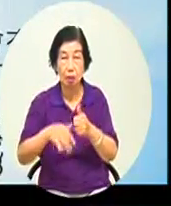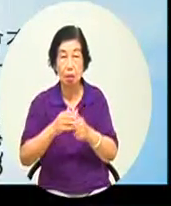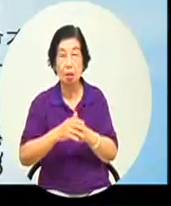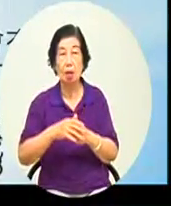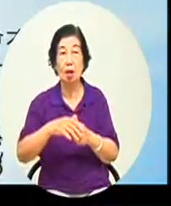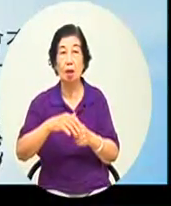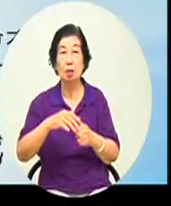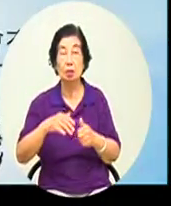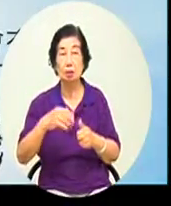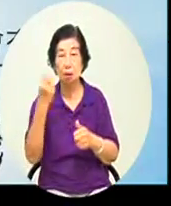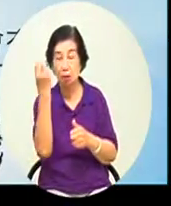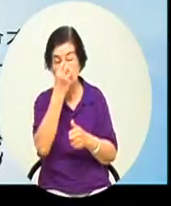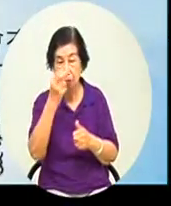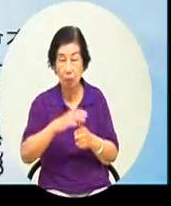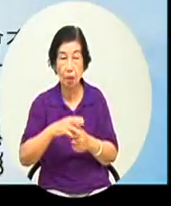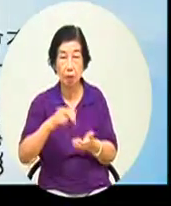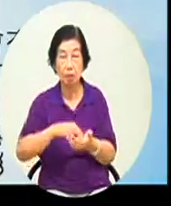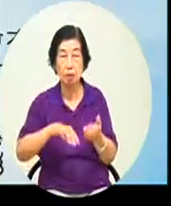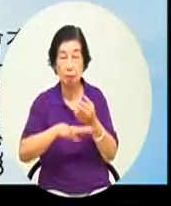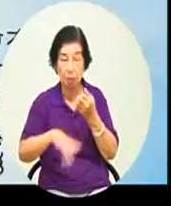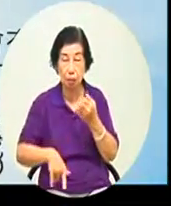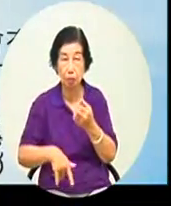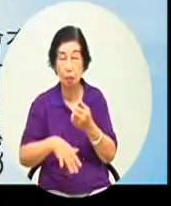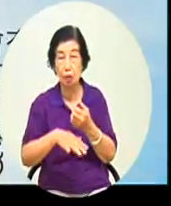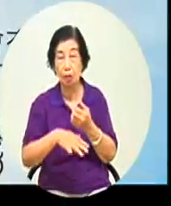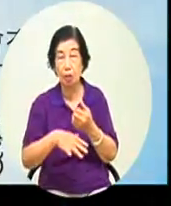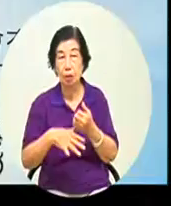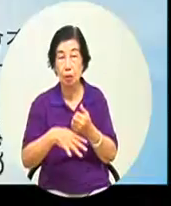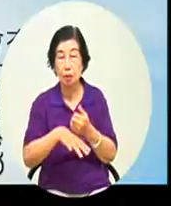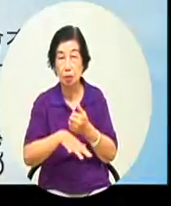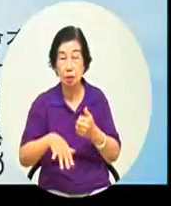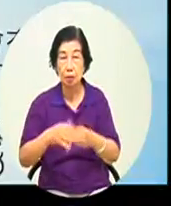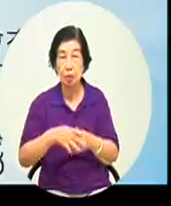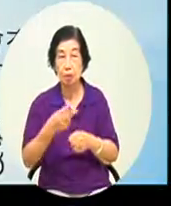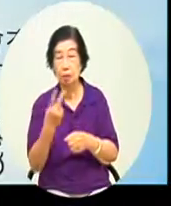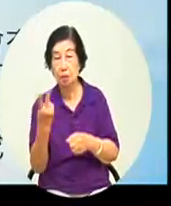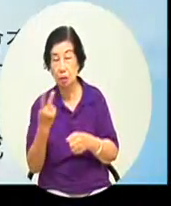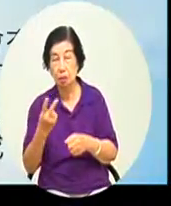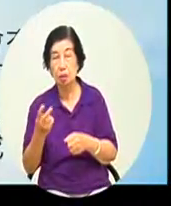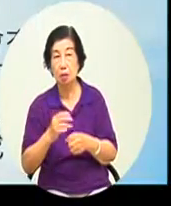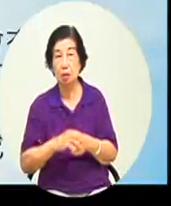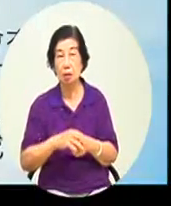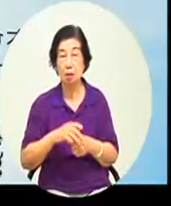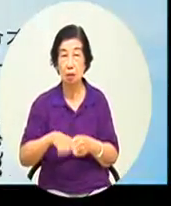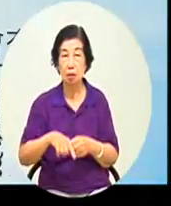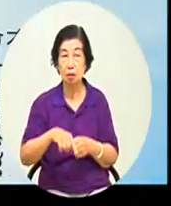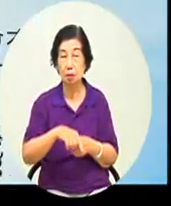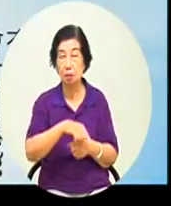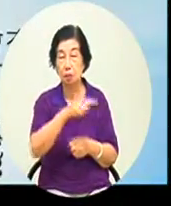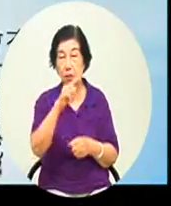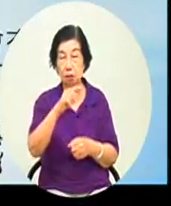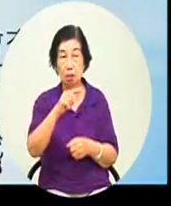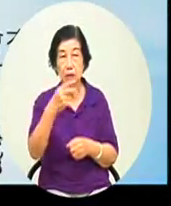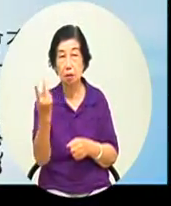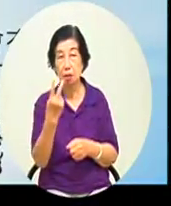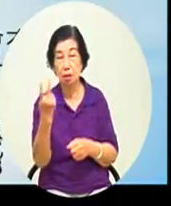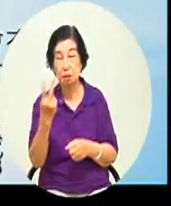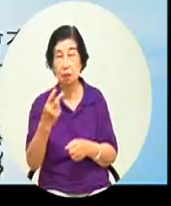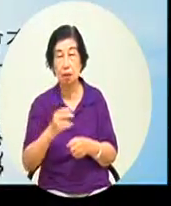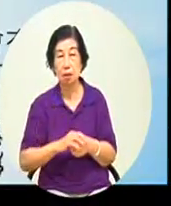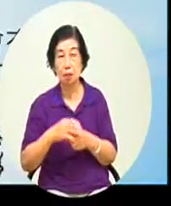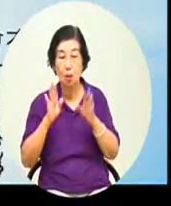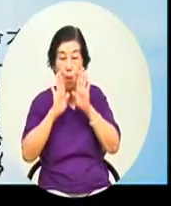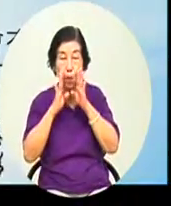公讲真诶啦，啊，真的有进步有没得？我迄最近看到安尼，别个伊个 Facebook 已经